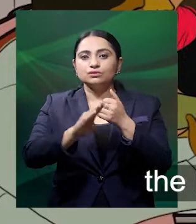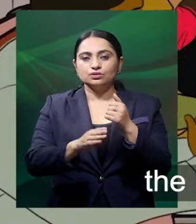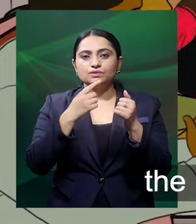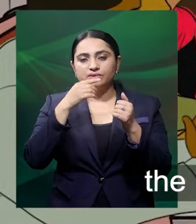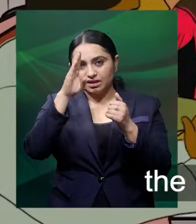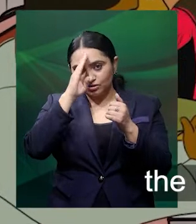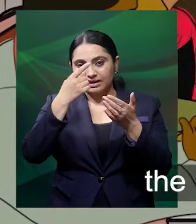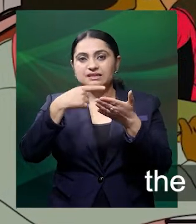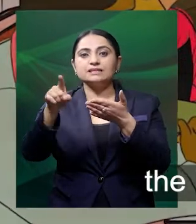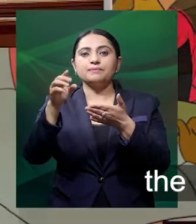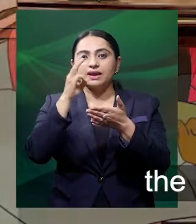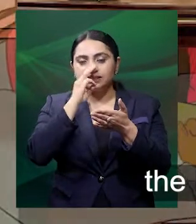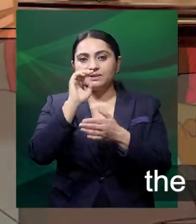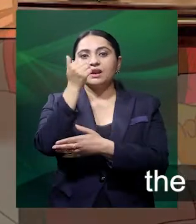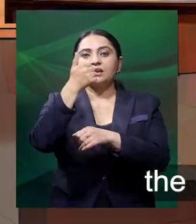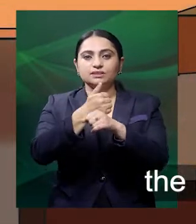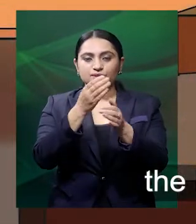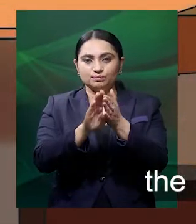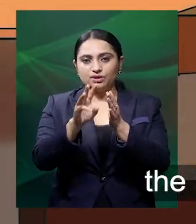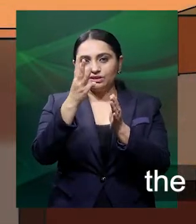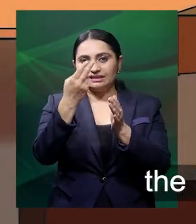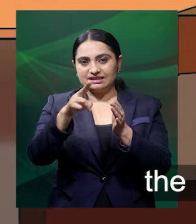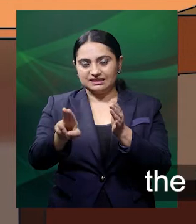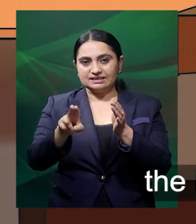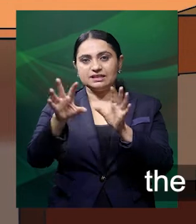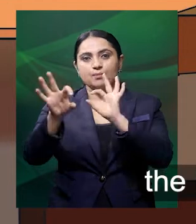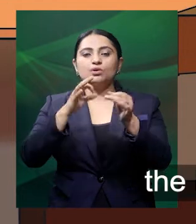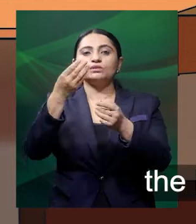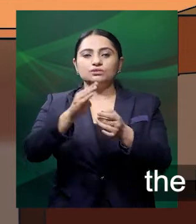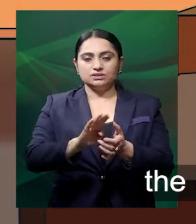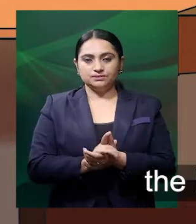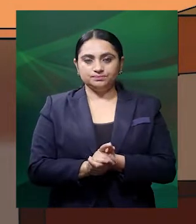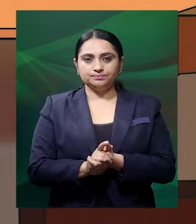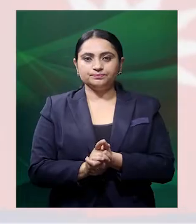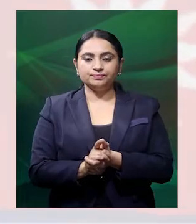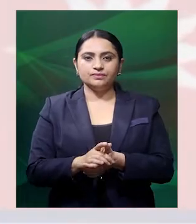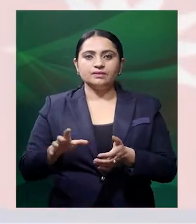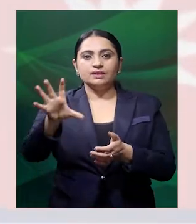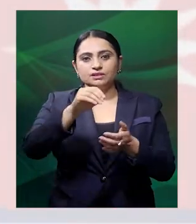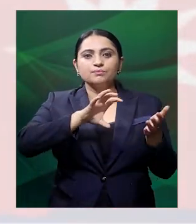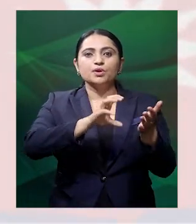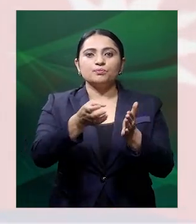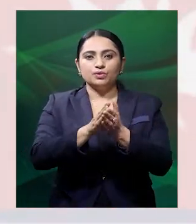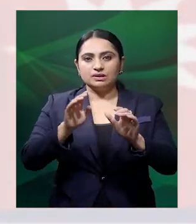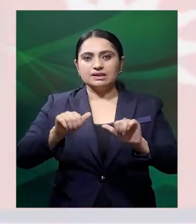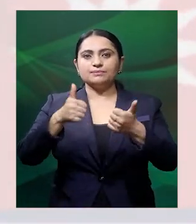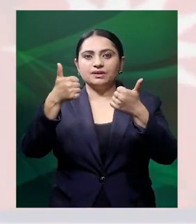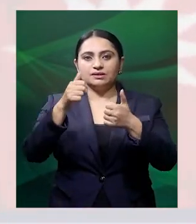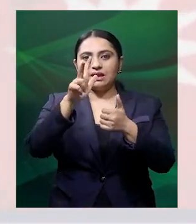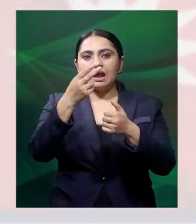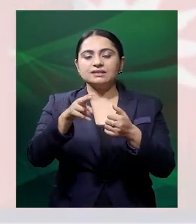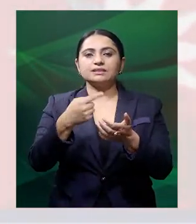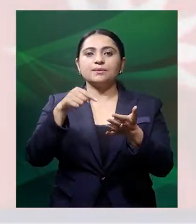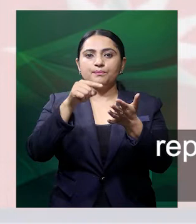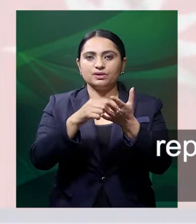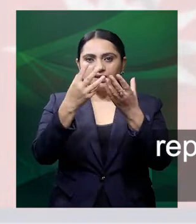हुन्छन् भने सरकारको सिफारिसमा राष्ट्रपतिबाट 3 जना मनोनित हुन्छन्। प्रत्येक प्रदेशबाट निर्वाचित हुने